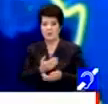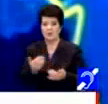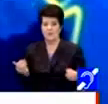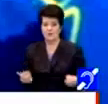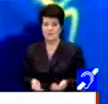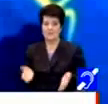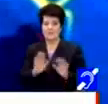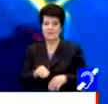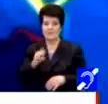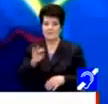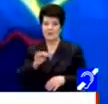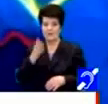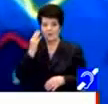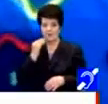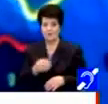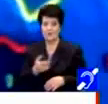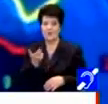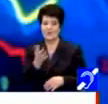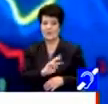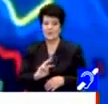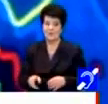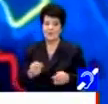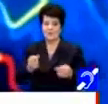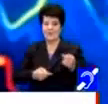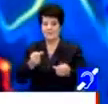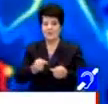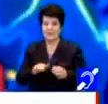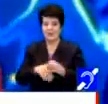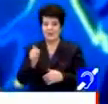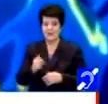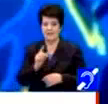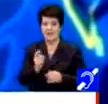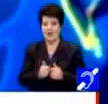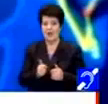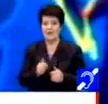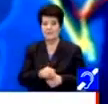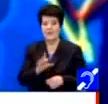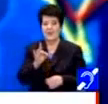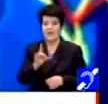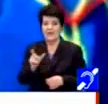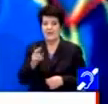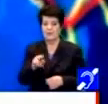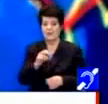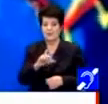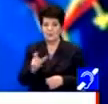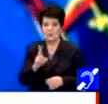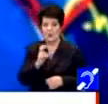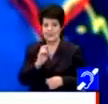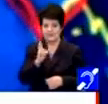dumneavoastră. Rămâneți cu TVR Moldova, unde în câteva minute încep dezbaterile electorale moderate de colegul nostru Mihai Rădulescu. Eu